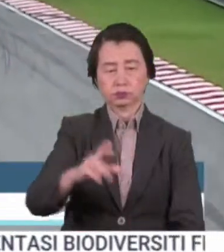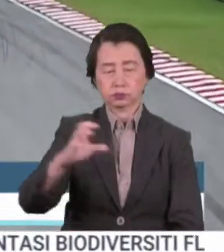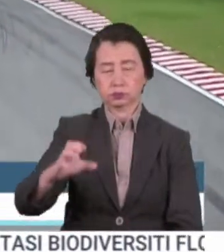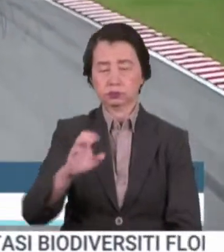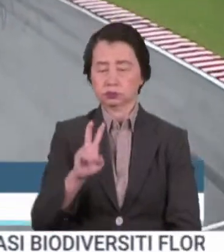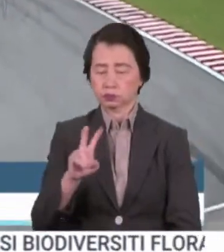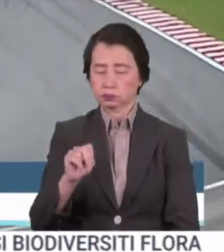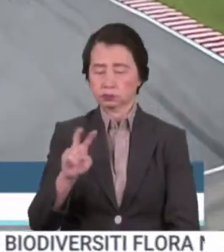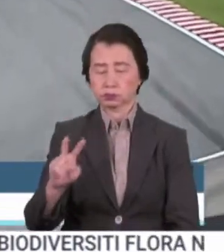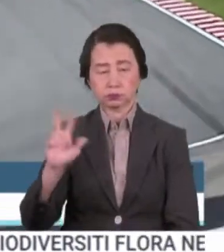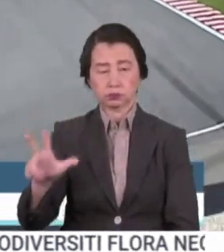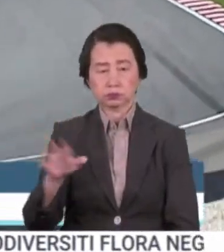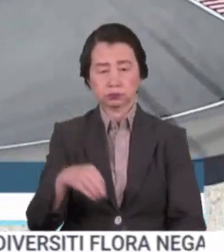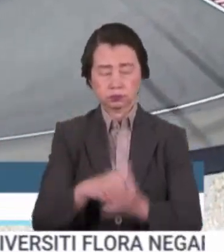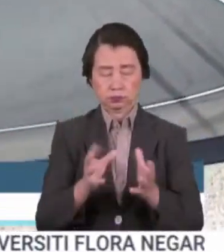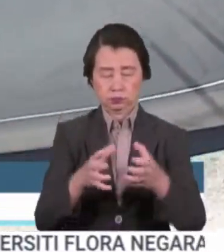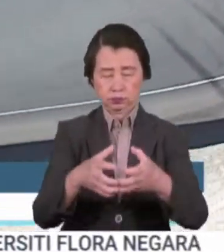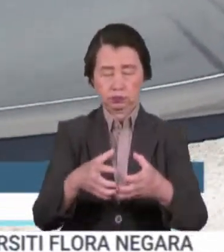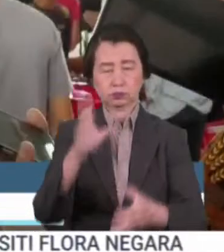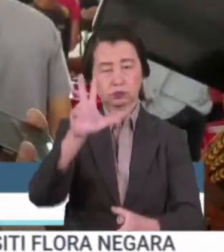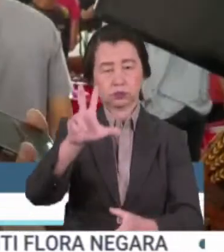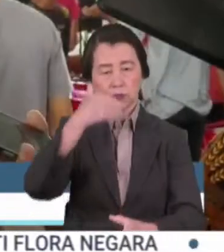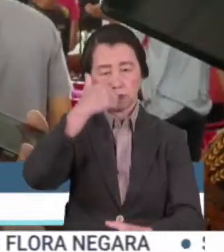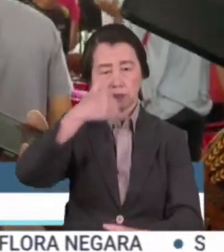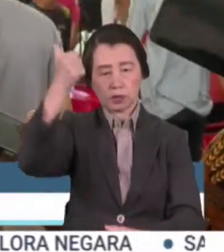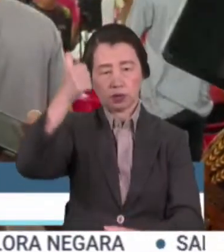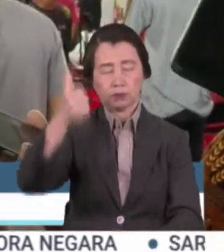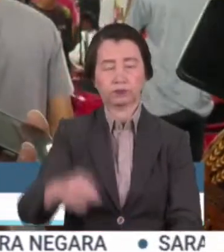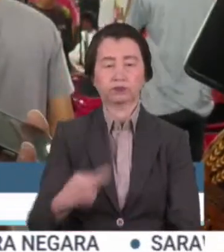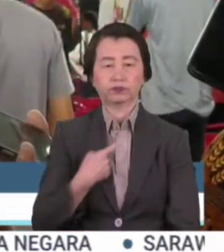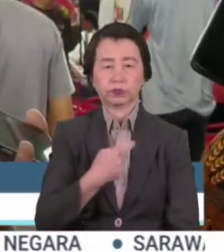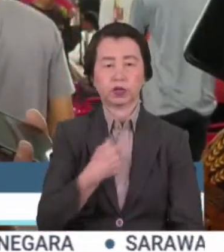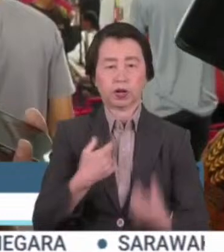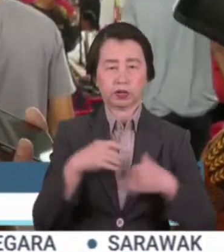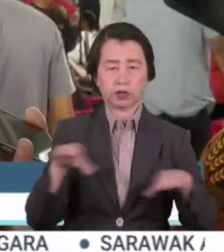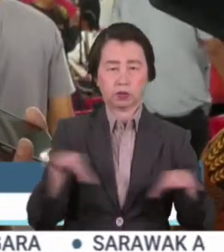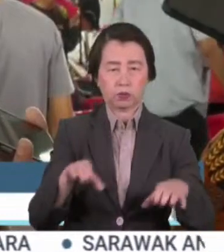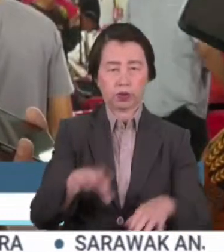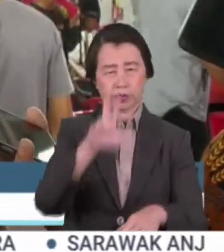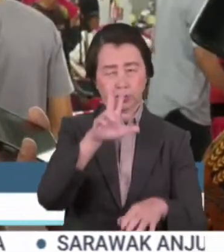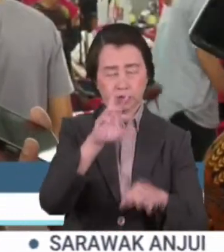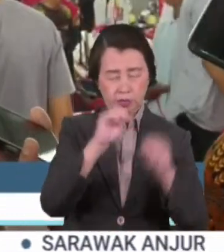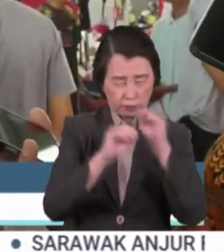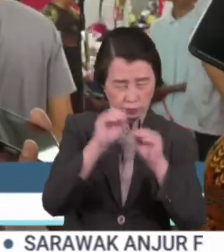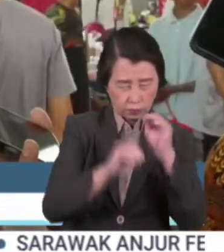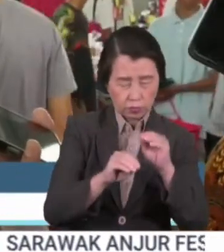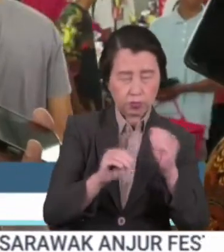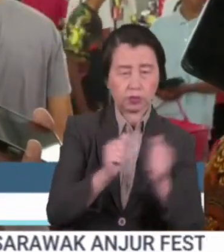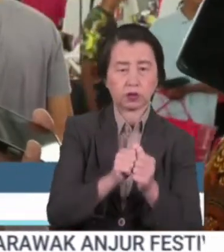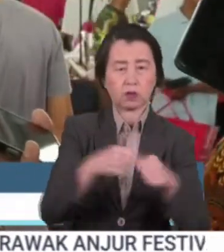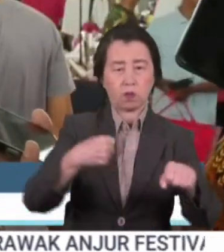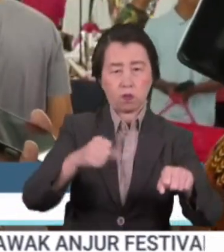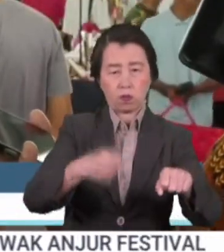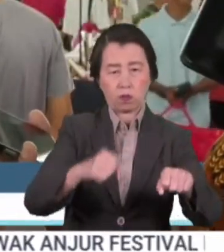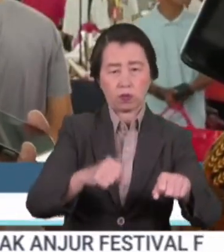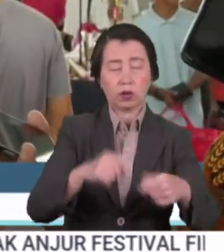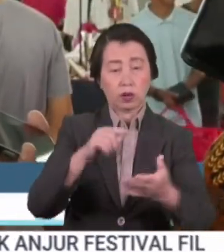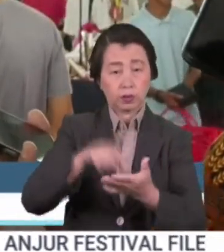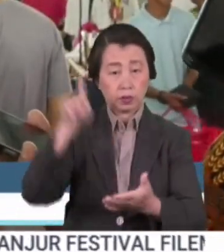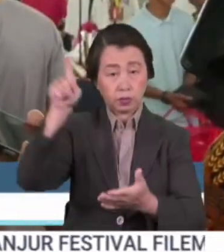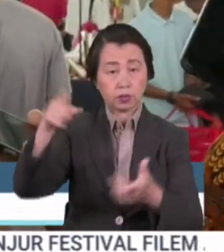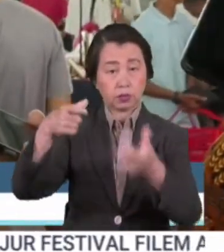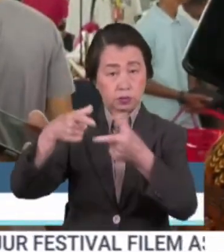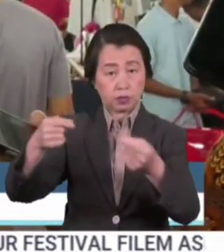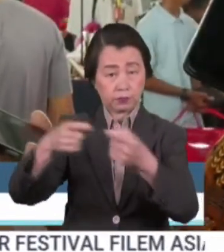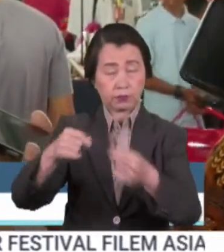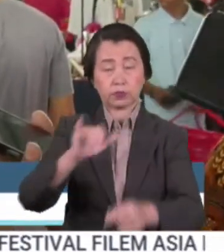2023 dalam kelompok 3 terbaik kita dapat sedikit perubahan dengan musikal dan di jepun memang